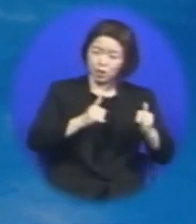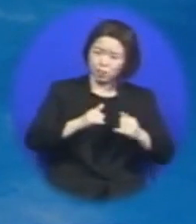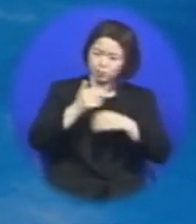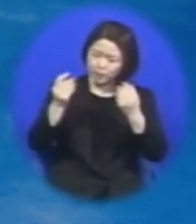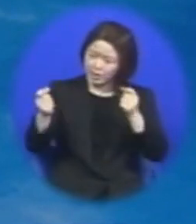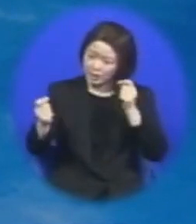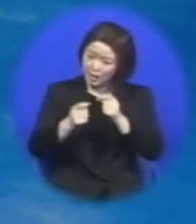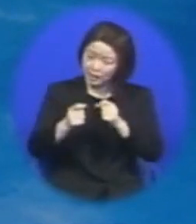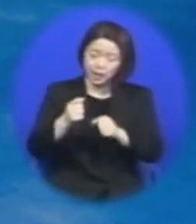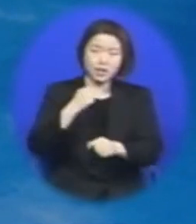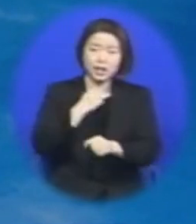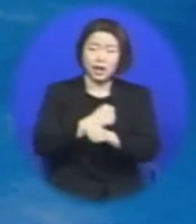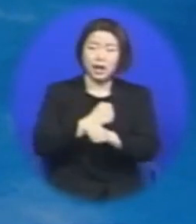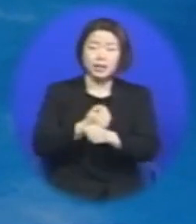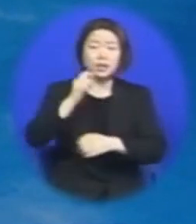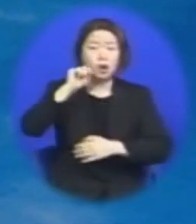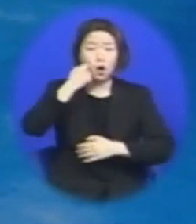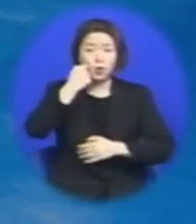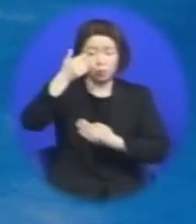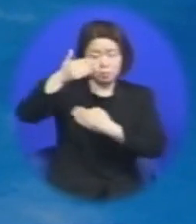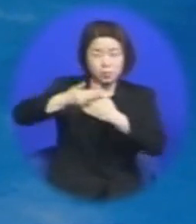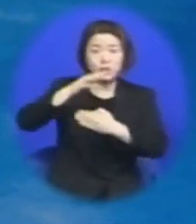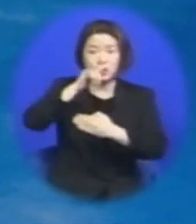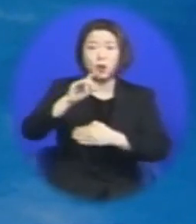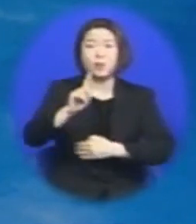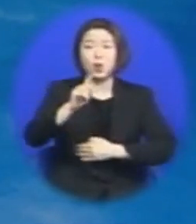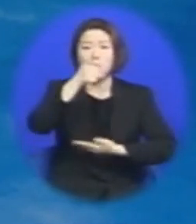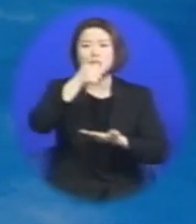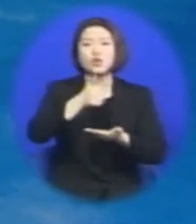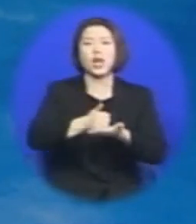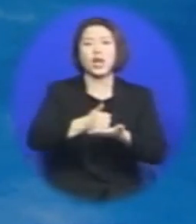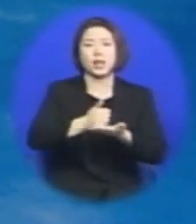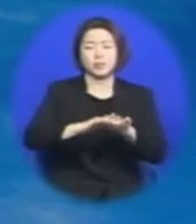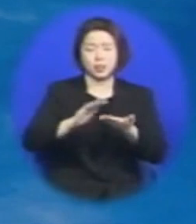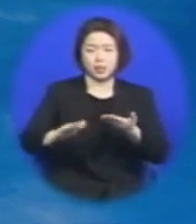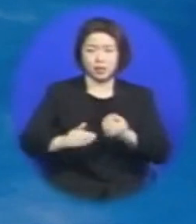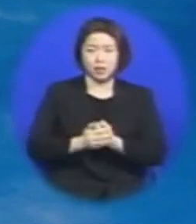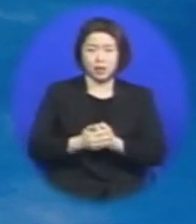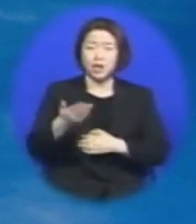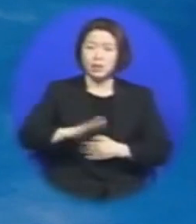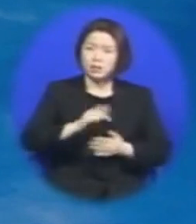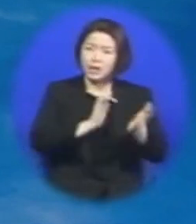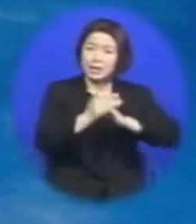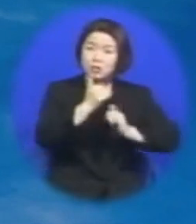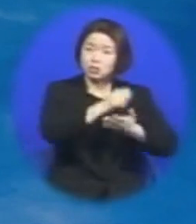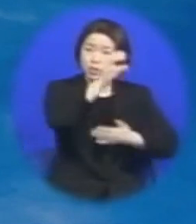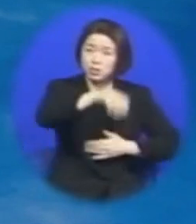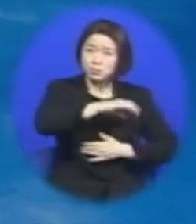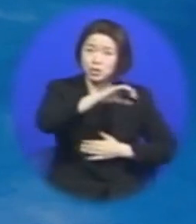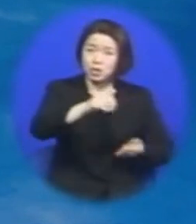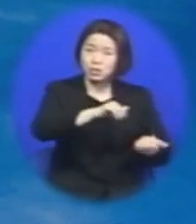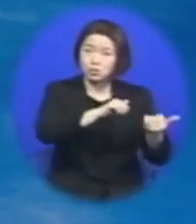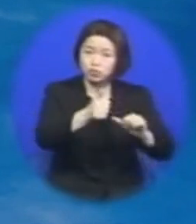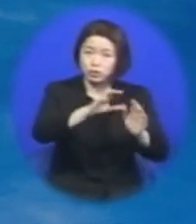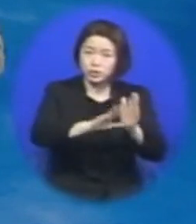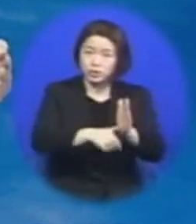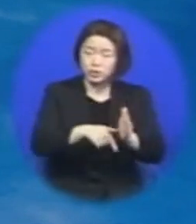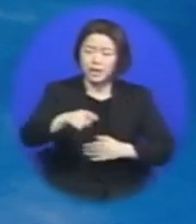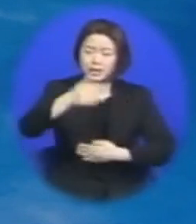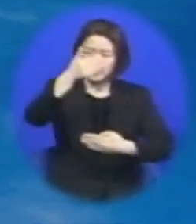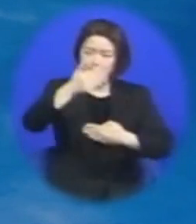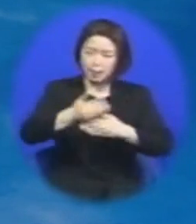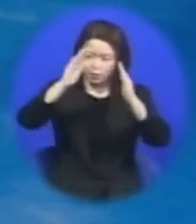있습니다 죄의 장벽이 그런데 예수님이 십자가에 죽으셨을 때 하나님은 그 장벽을 스스로